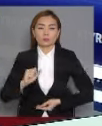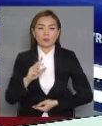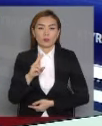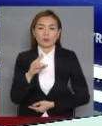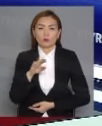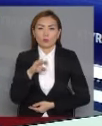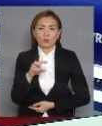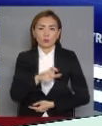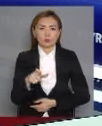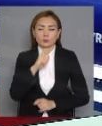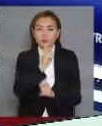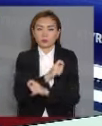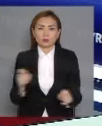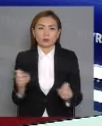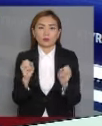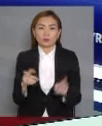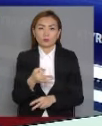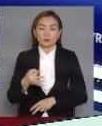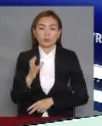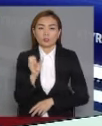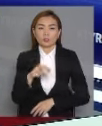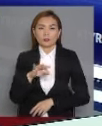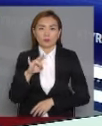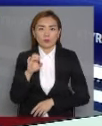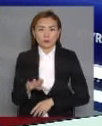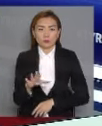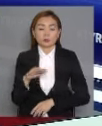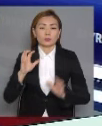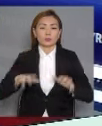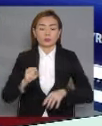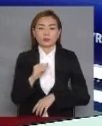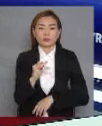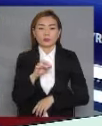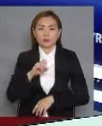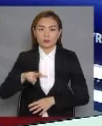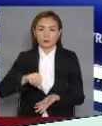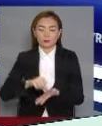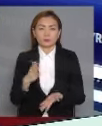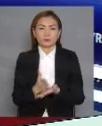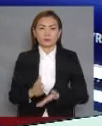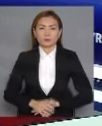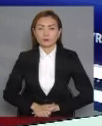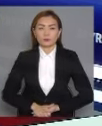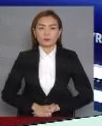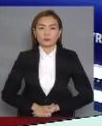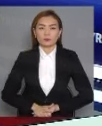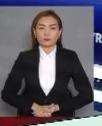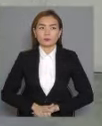жобасына қатысушыларды марапаттау рәсіміне облыс әкімі Серік Шапкенов пен орынбасары Жасұлан Бейсенбиев қатысты.